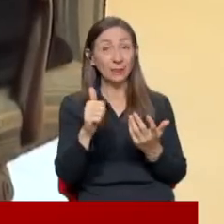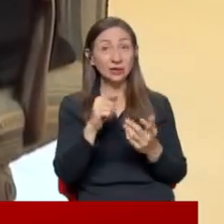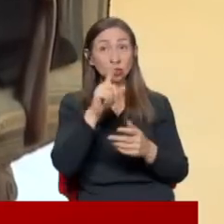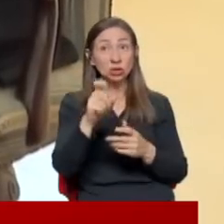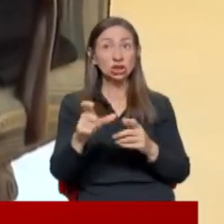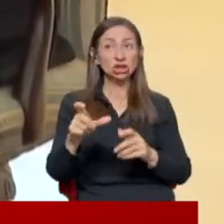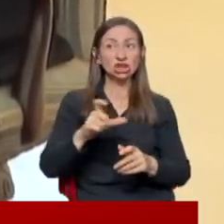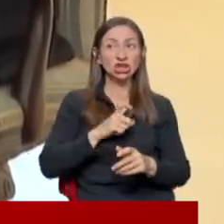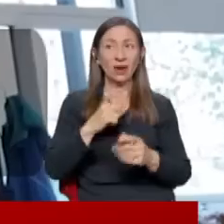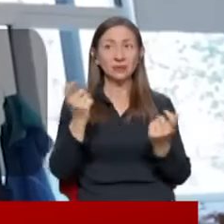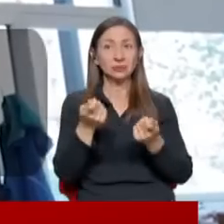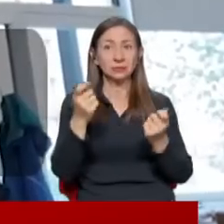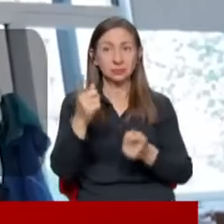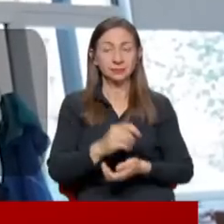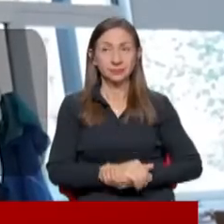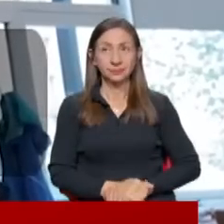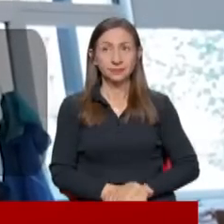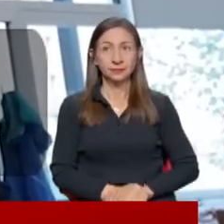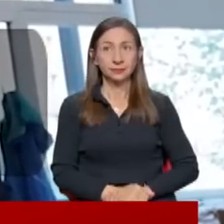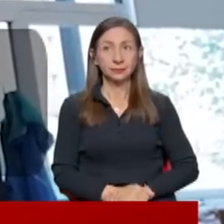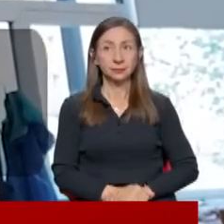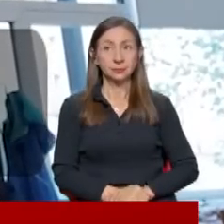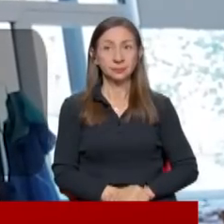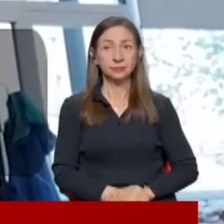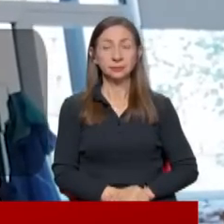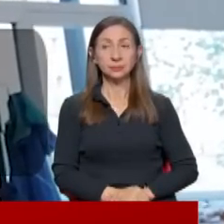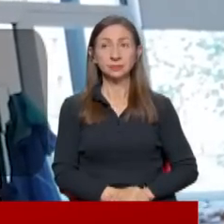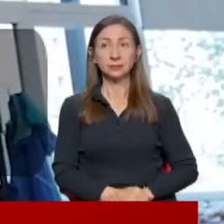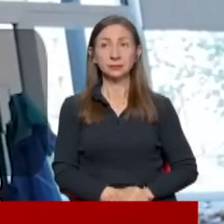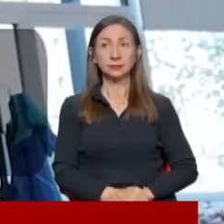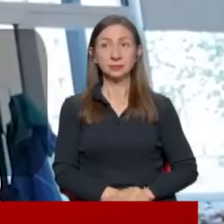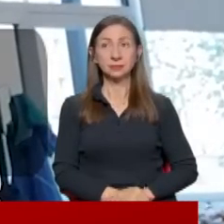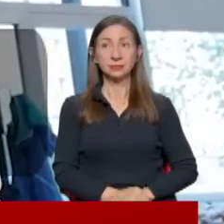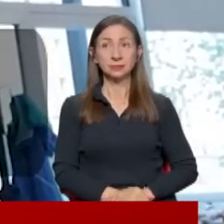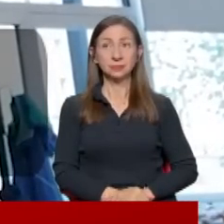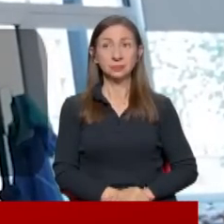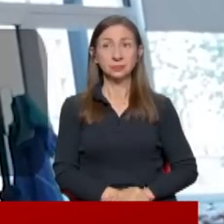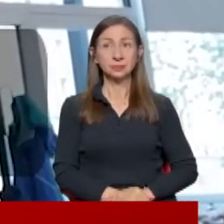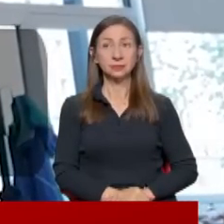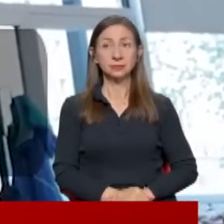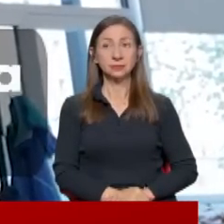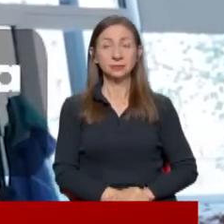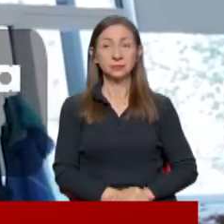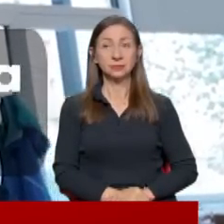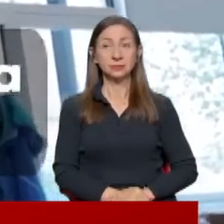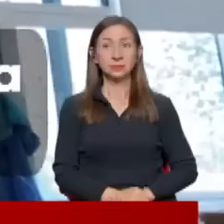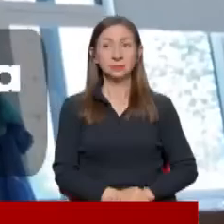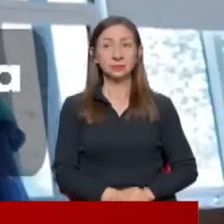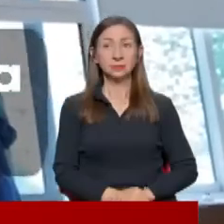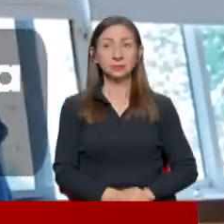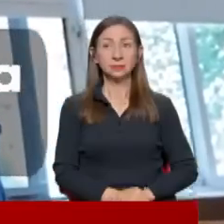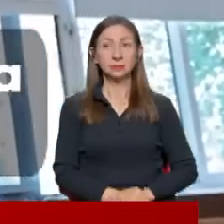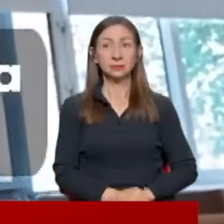sorusunun cevabının peşinde. Cumhuriyet Halk Partisi'nin geleneklerinde, Cumhuriyet Halk Partisi'nin genlerinde genel